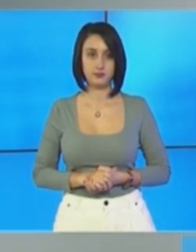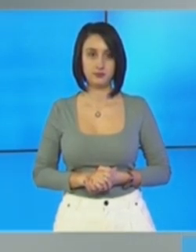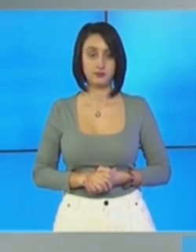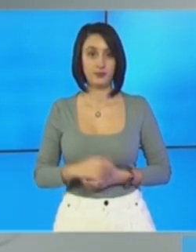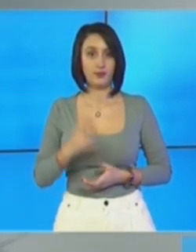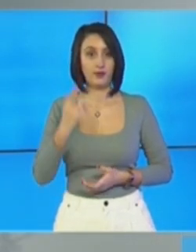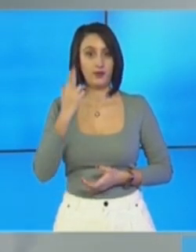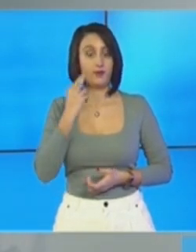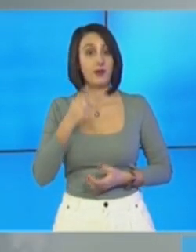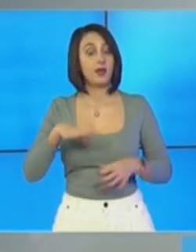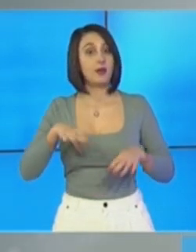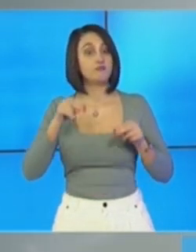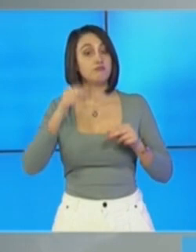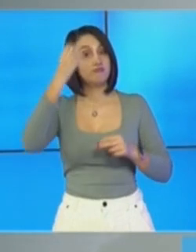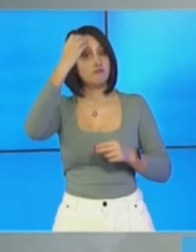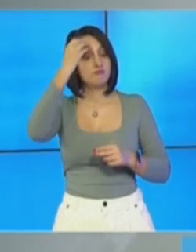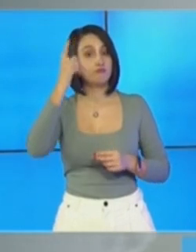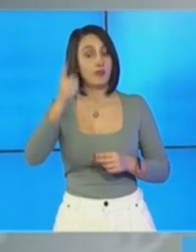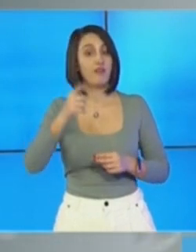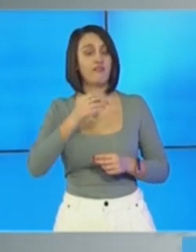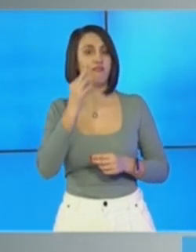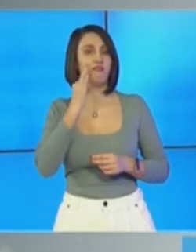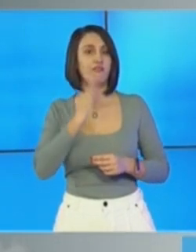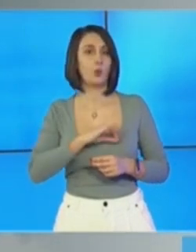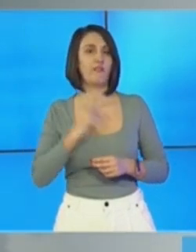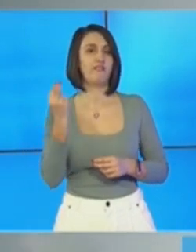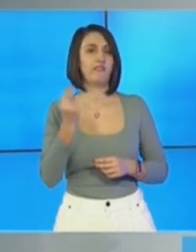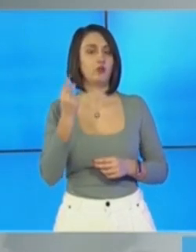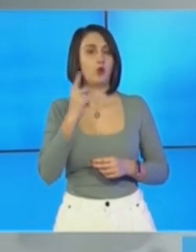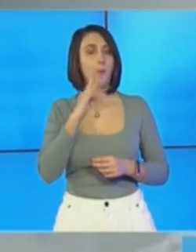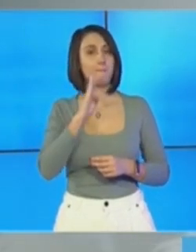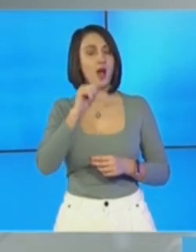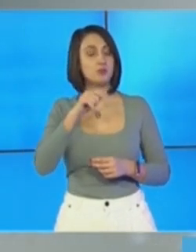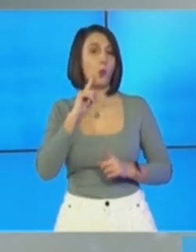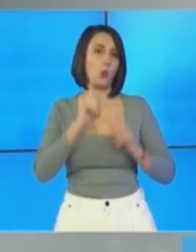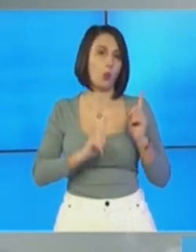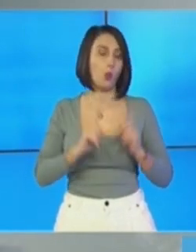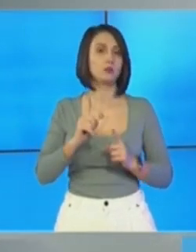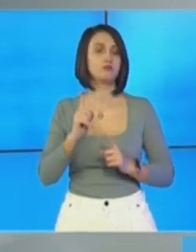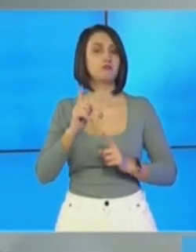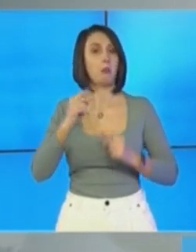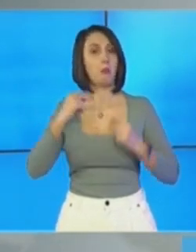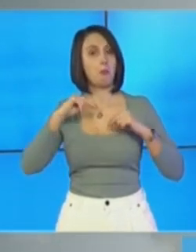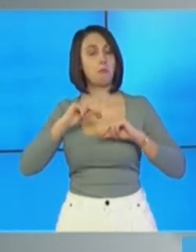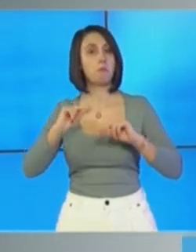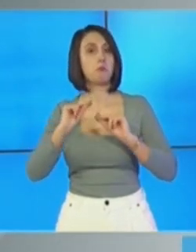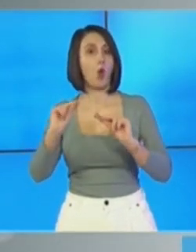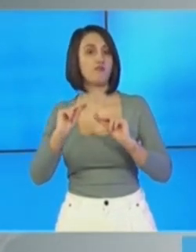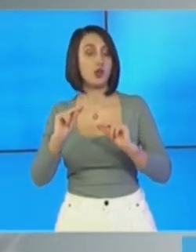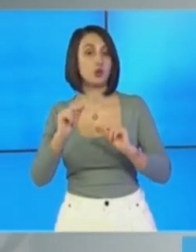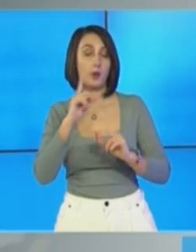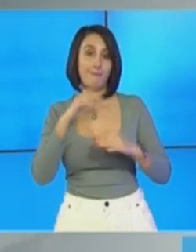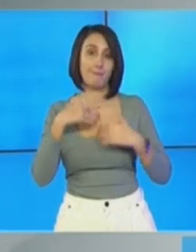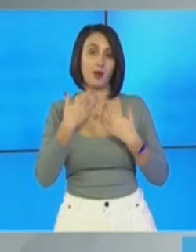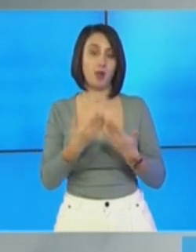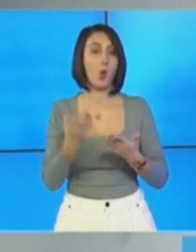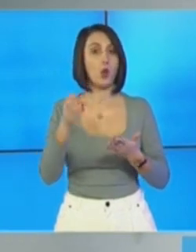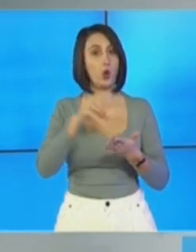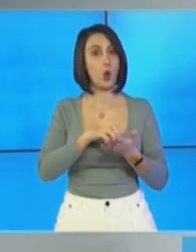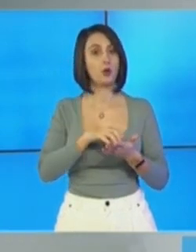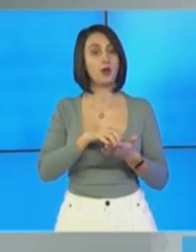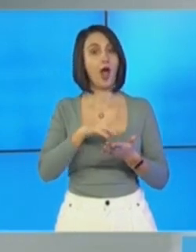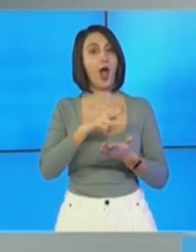Fata de împărat și fiul văduvei de Petre Ispirescu este un basm opțional pe care unii profesori de limba și literatura română îl predau în locul